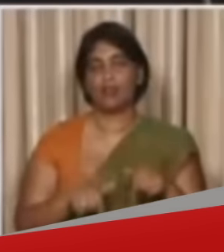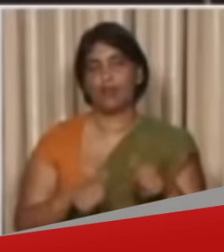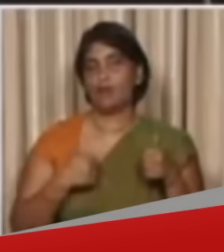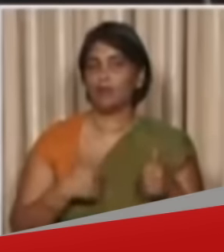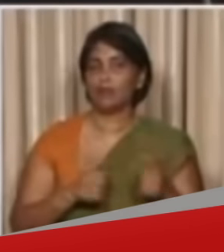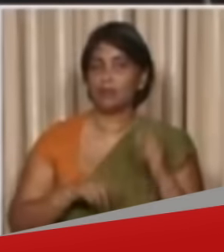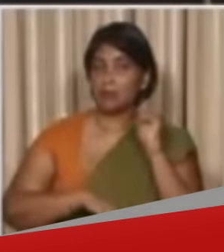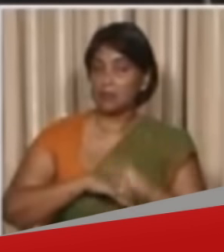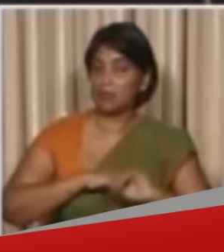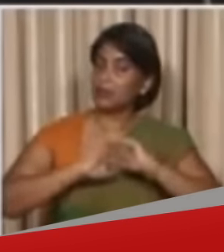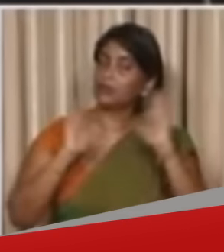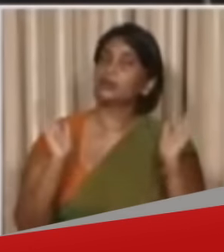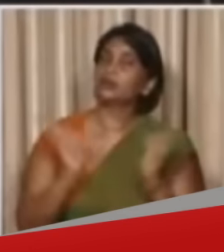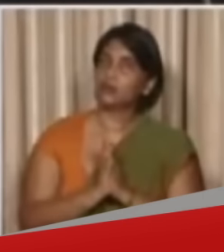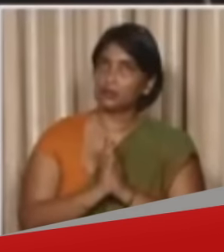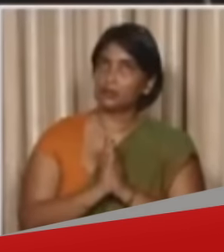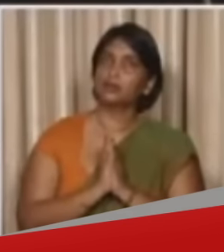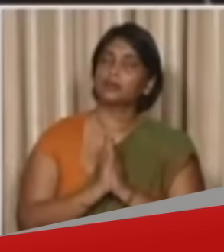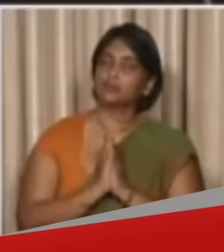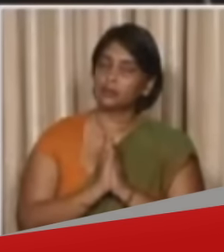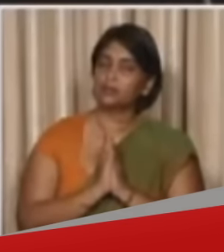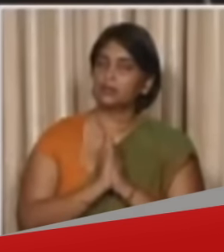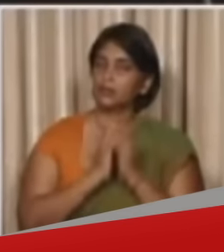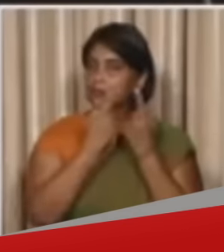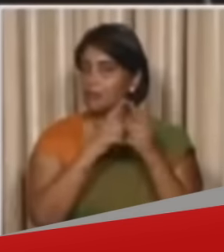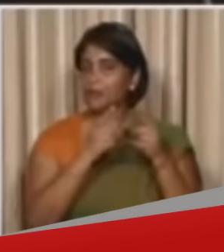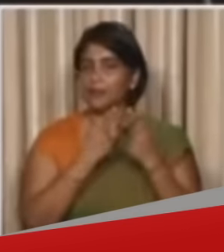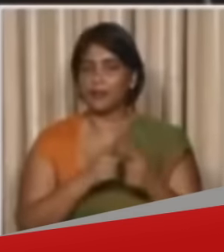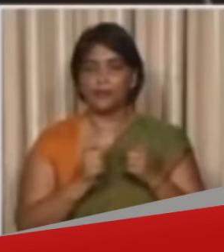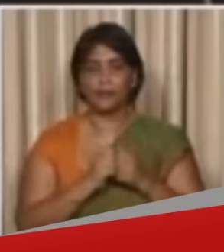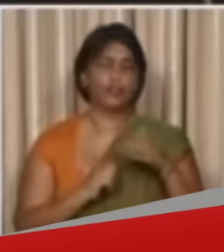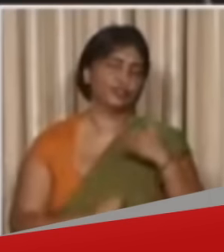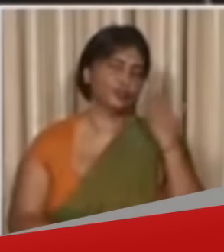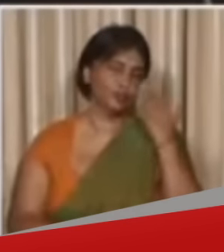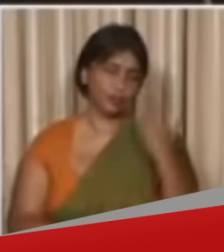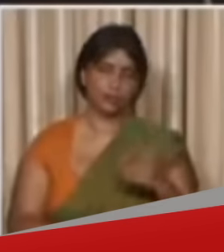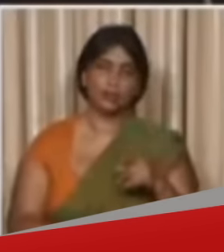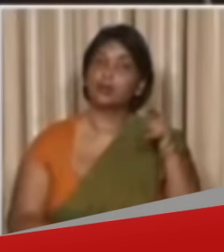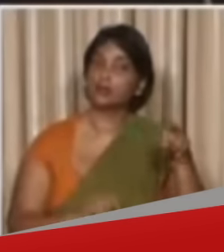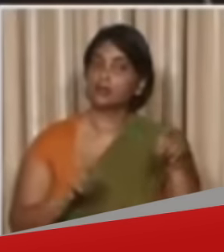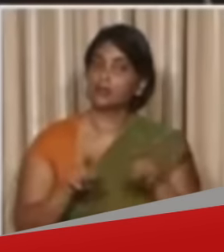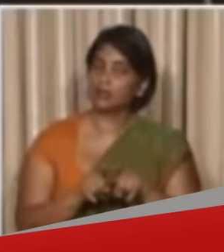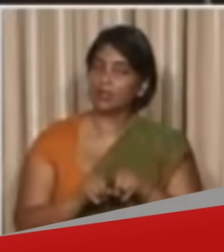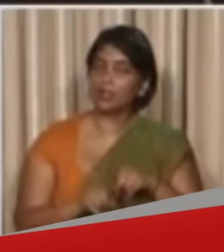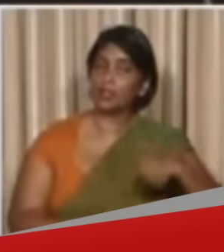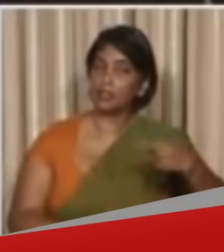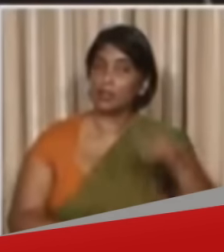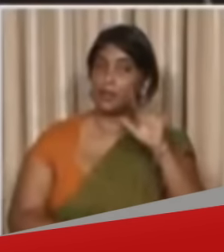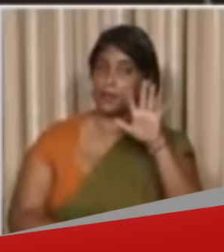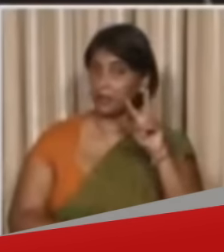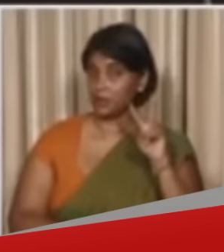කුමන්ත්‍රණ කරුවන්ගේ එක එක පියවරන් විදිහට තමයි අපිට පේන්නේ. ඒ නිසා